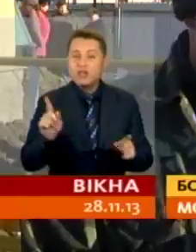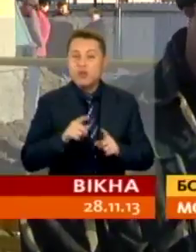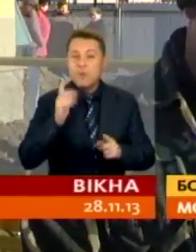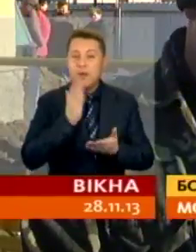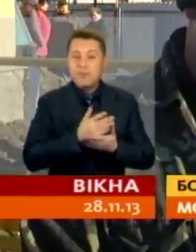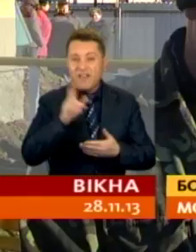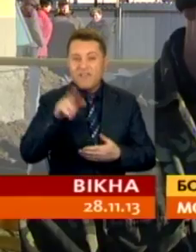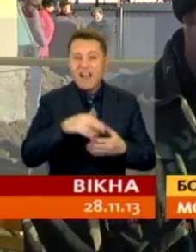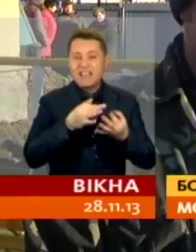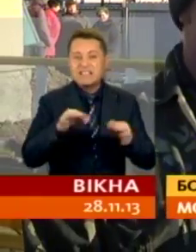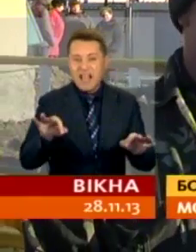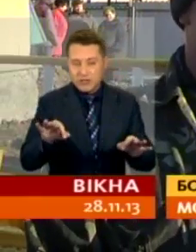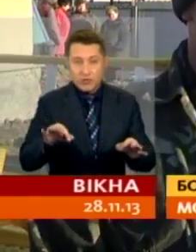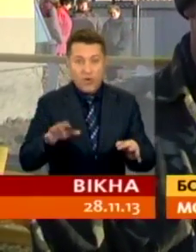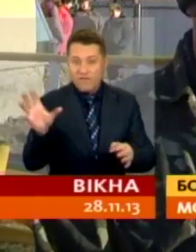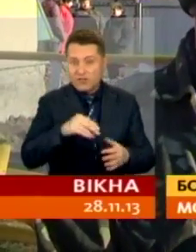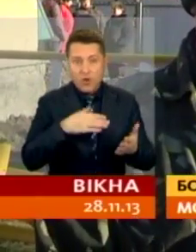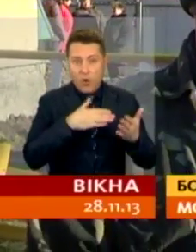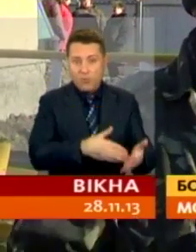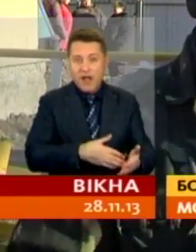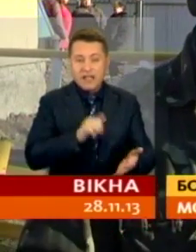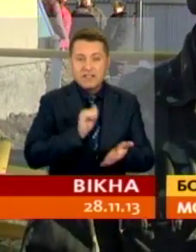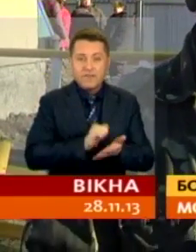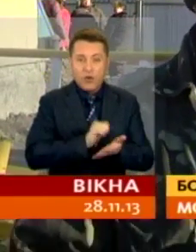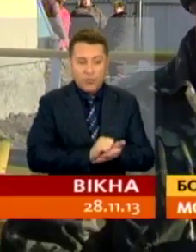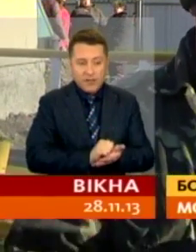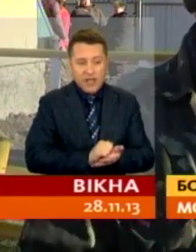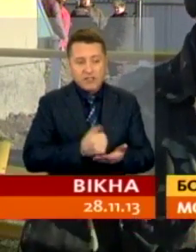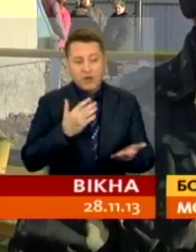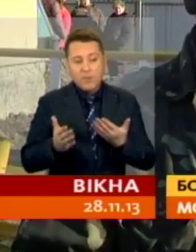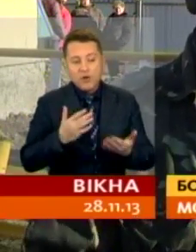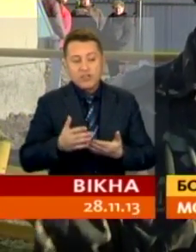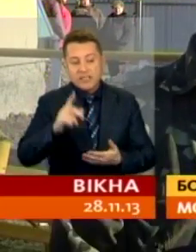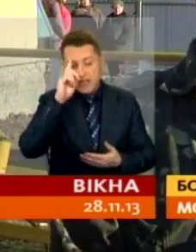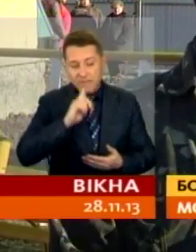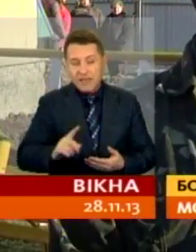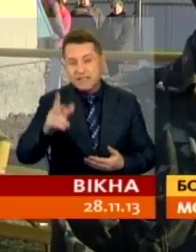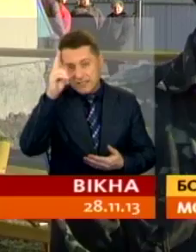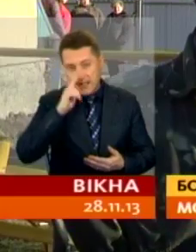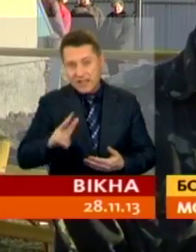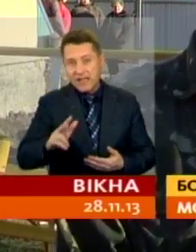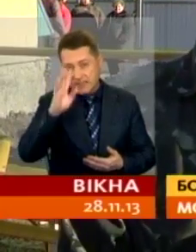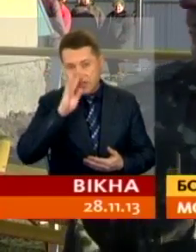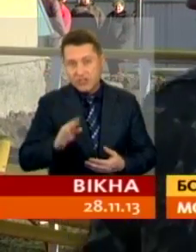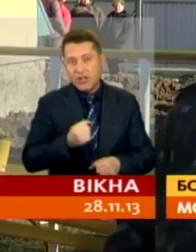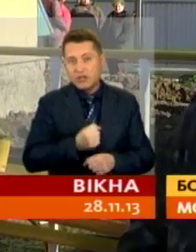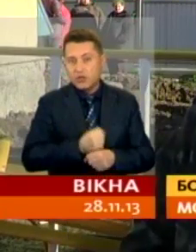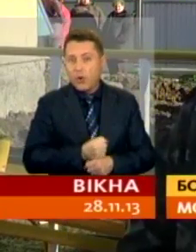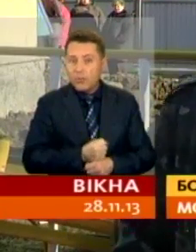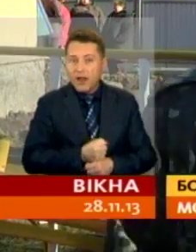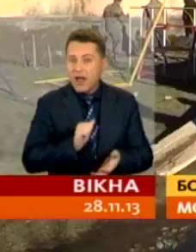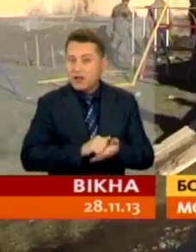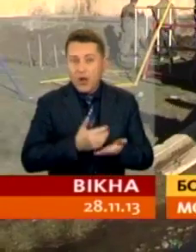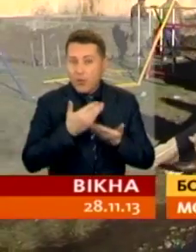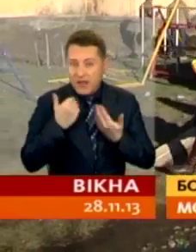все опирається в документацію. Вони нам говорять, що вони зроблять її, може, за місяць, може, за три, може, за чотири. Ну, ми так чекати довго не можемо. Бо то воно може